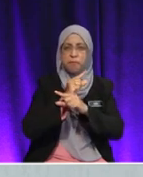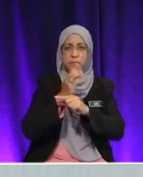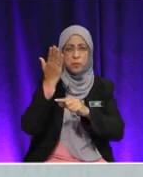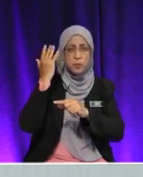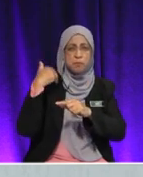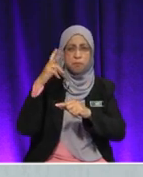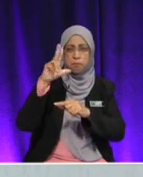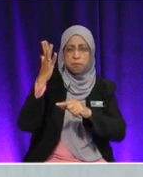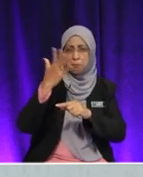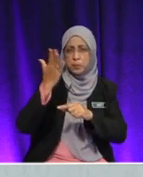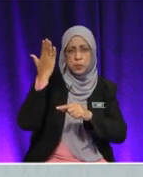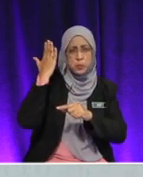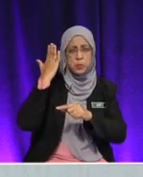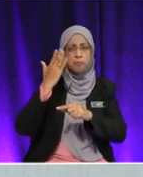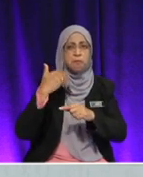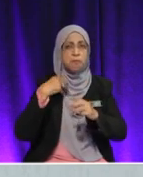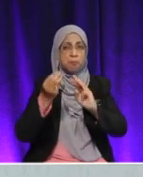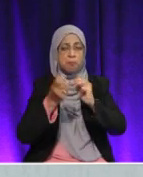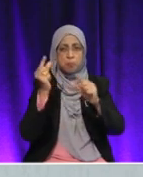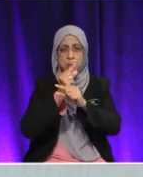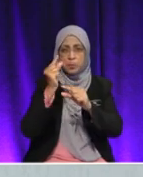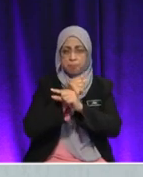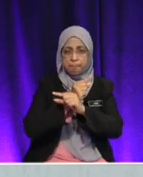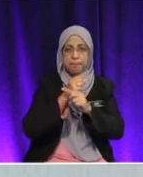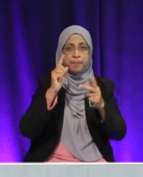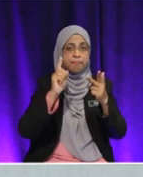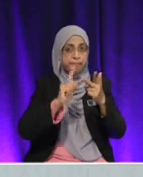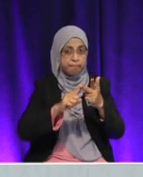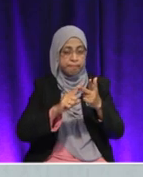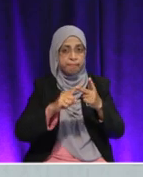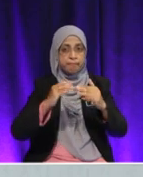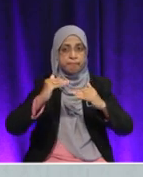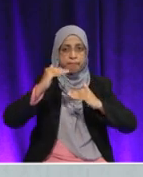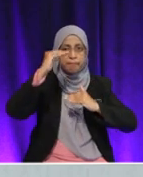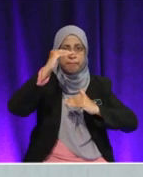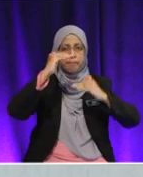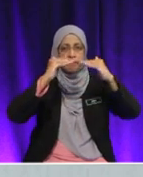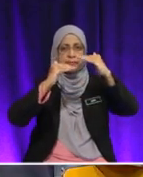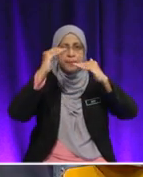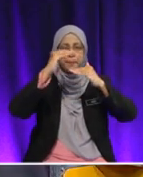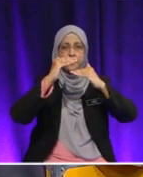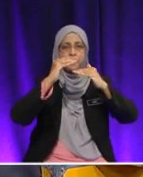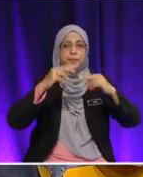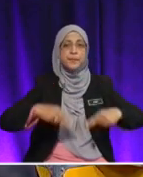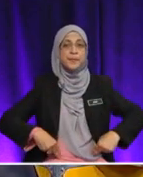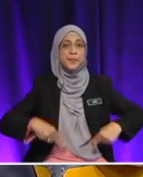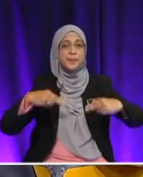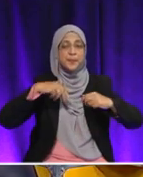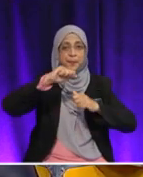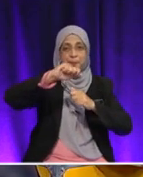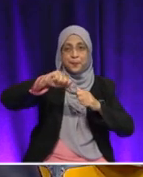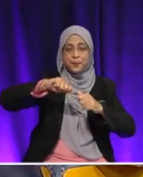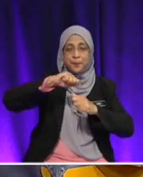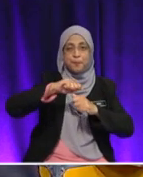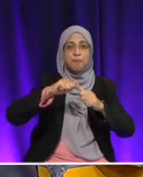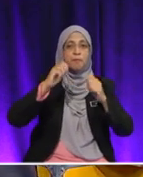dan dapat meningkatkan taraf hidup sosial seseorang rumusan yang telah diberi oleh salinipun dia